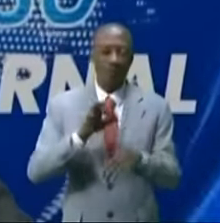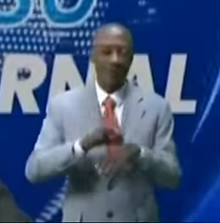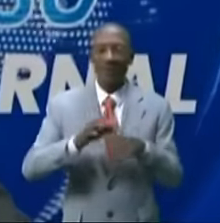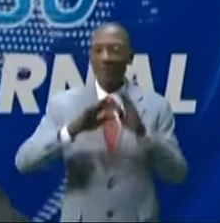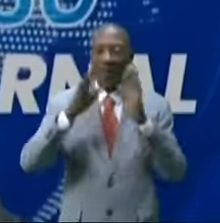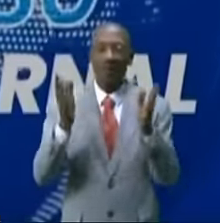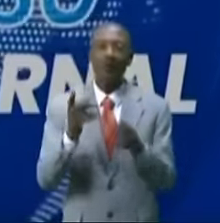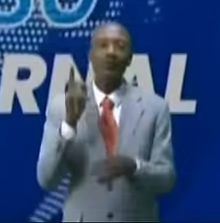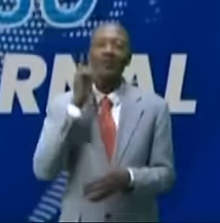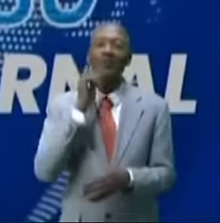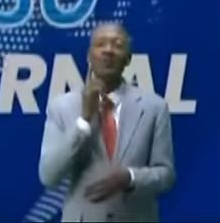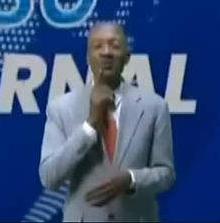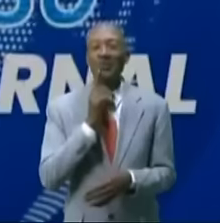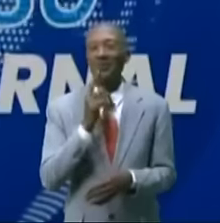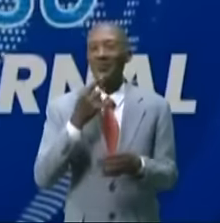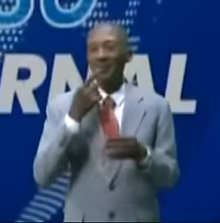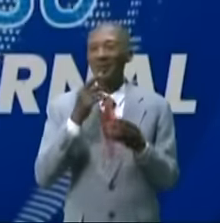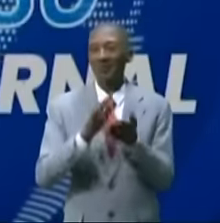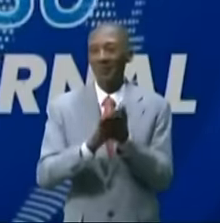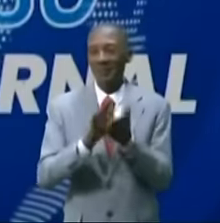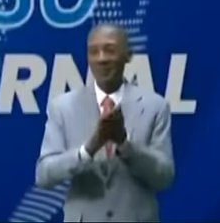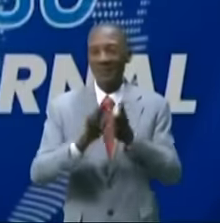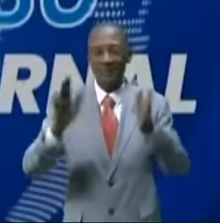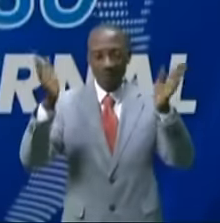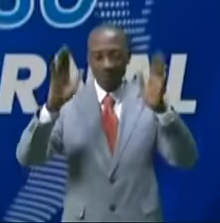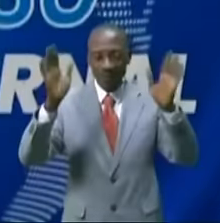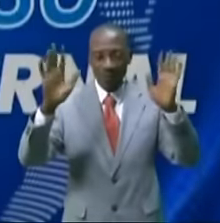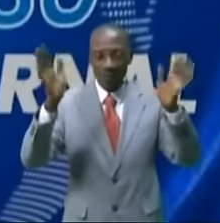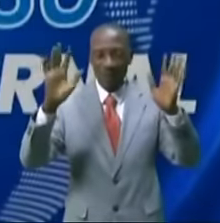avoir suivis. L'actualité continue sur nos antennes. Retrouvez à